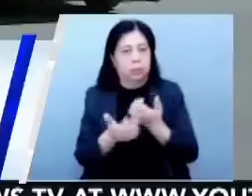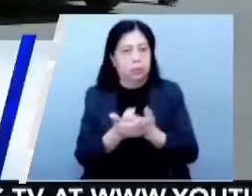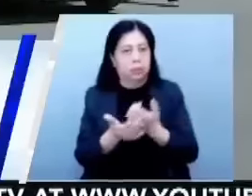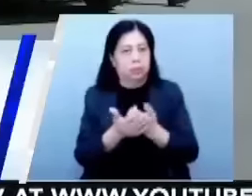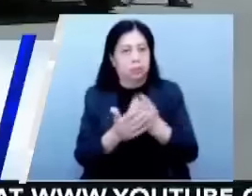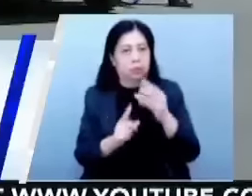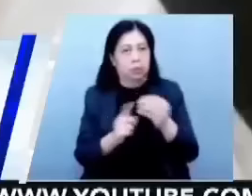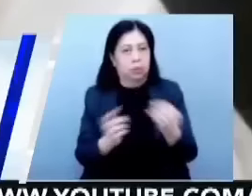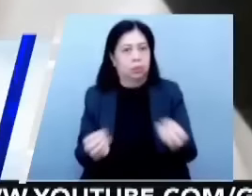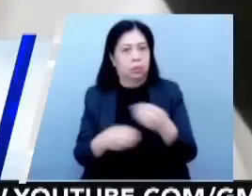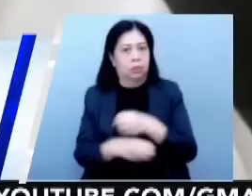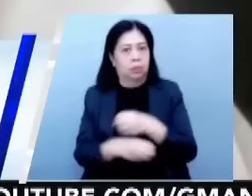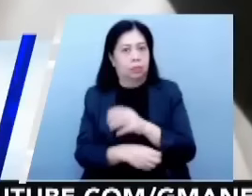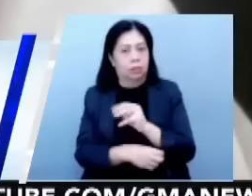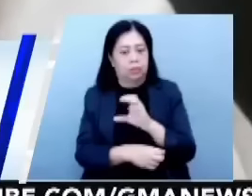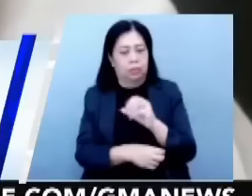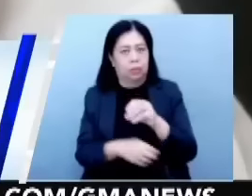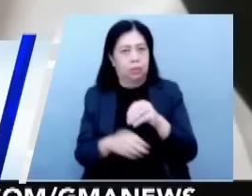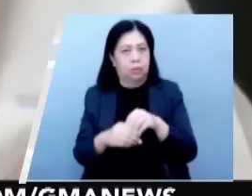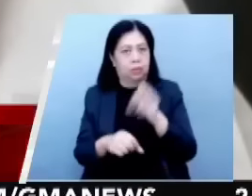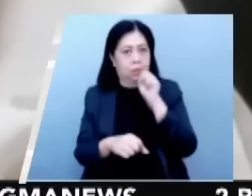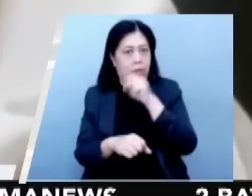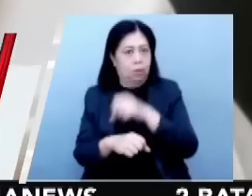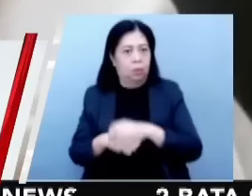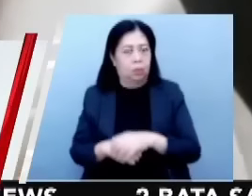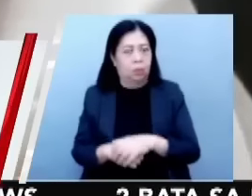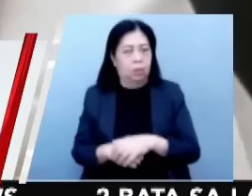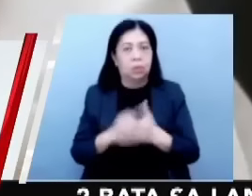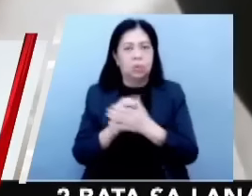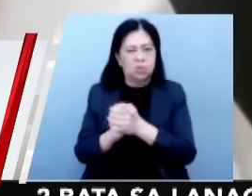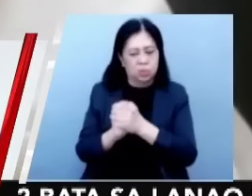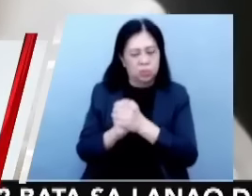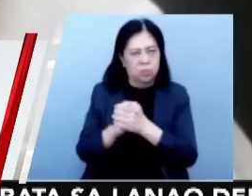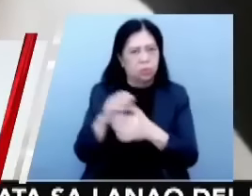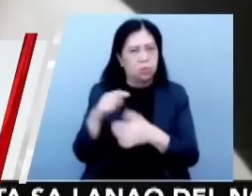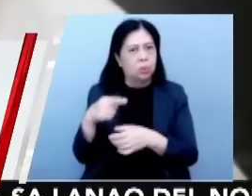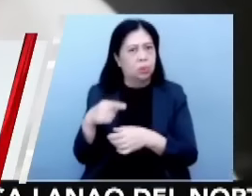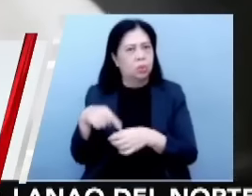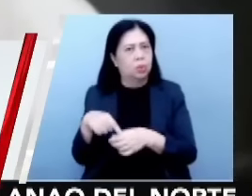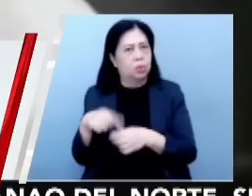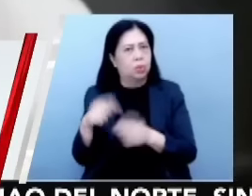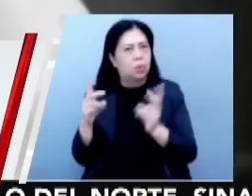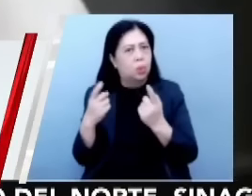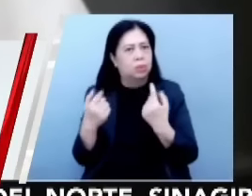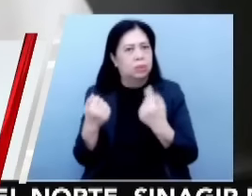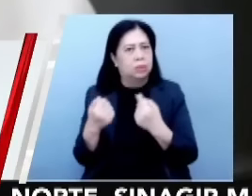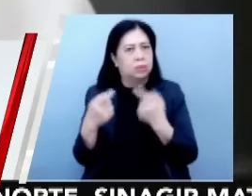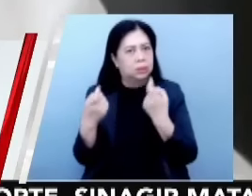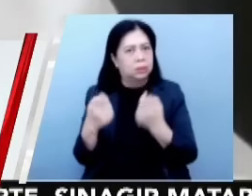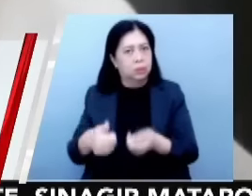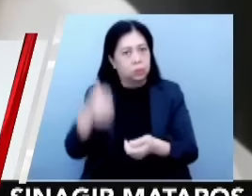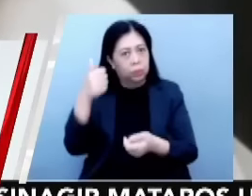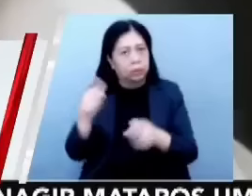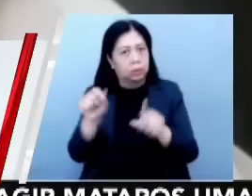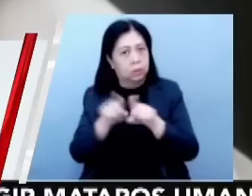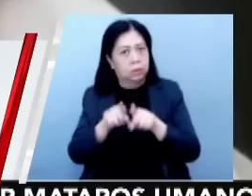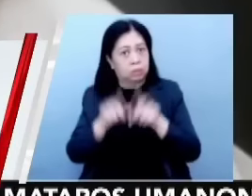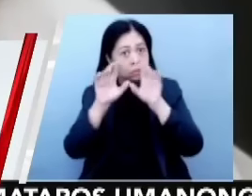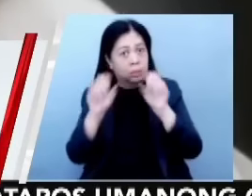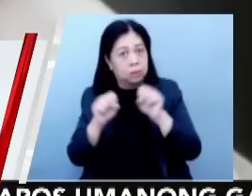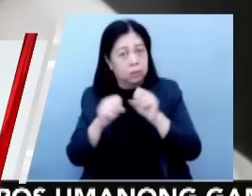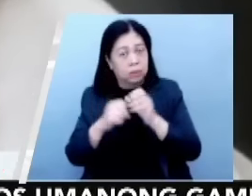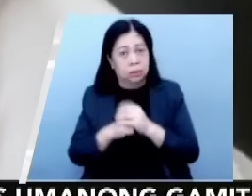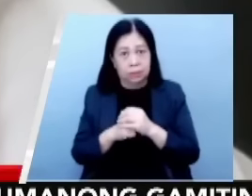MECO sa Taiwan. The congratulation came before he could assume as president. Hindi pa siya